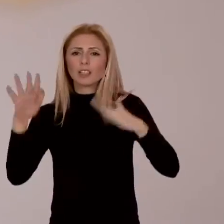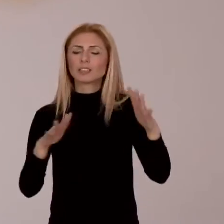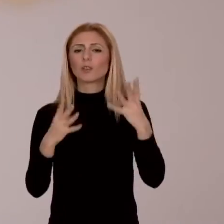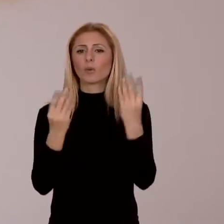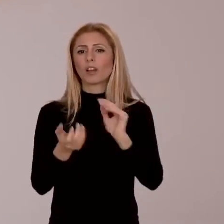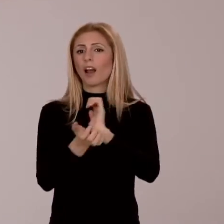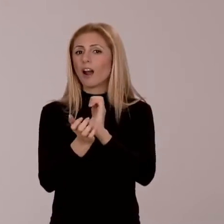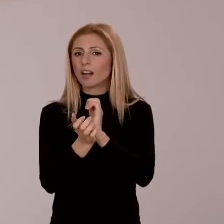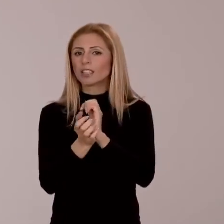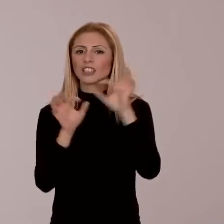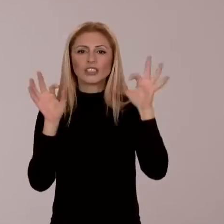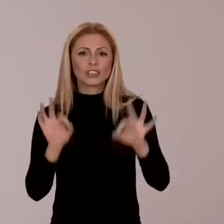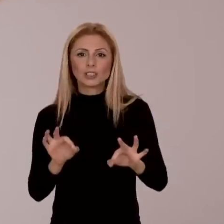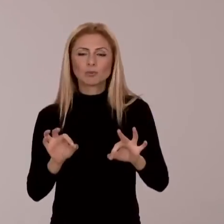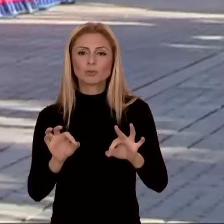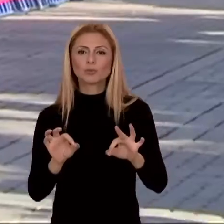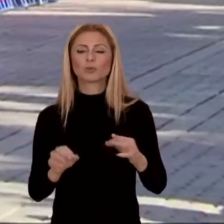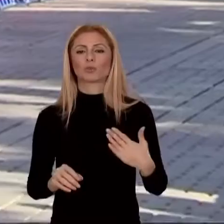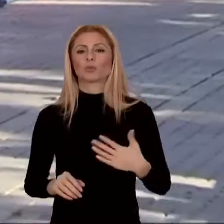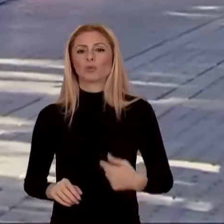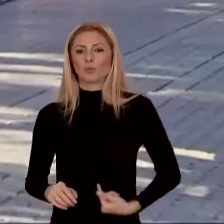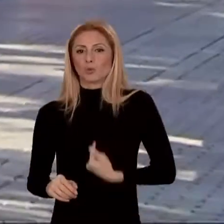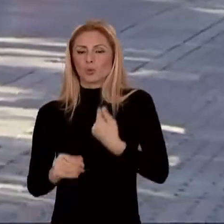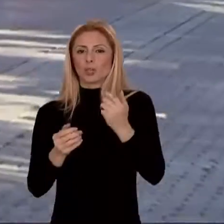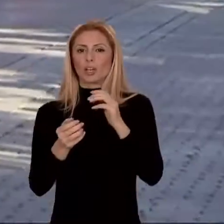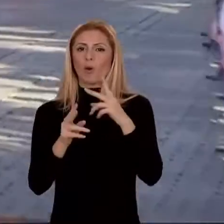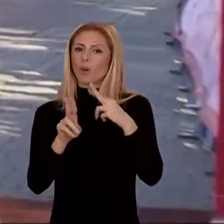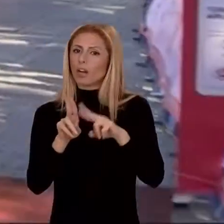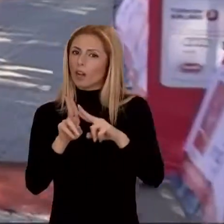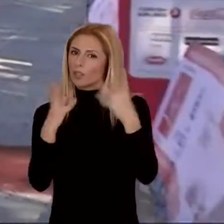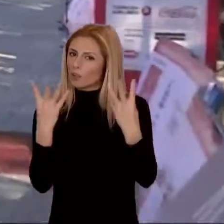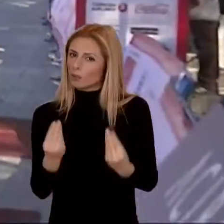yaşayan ailelerinin şimdi gurur kaynağı oldular.